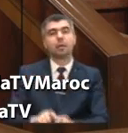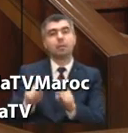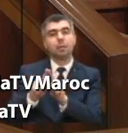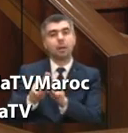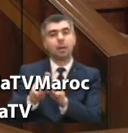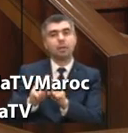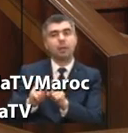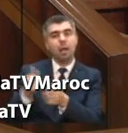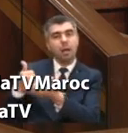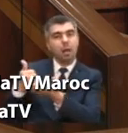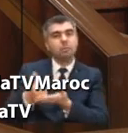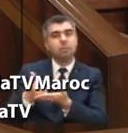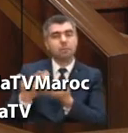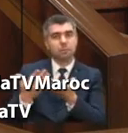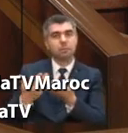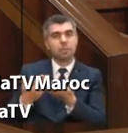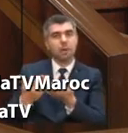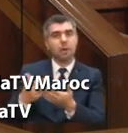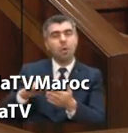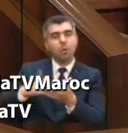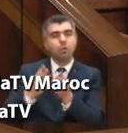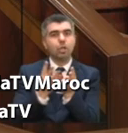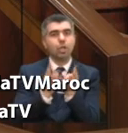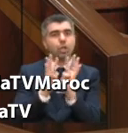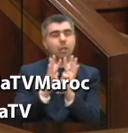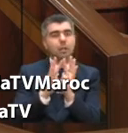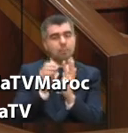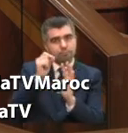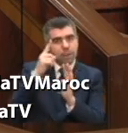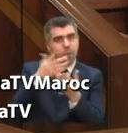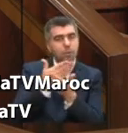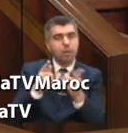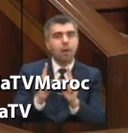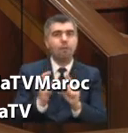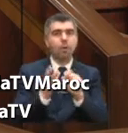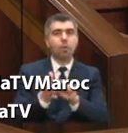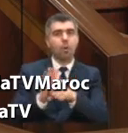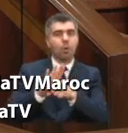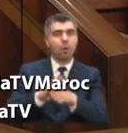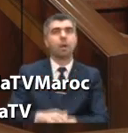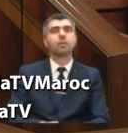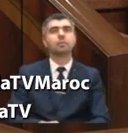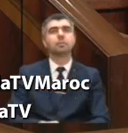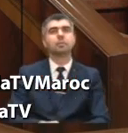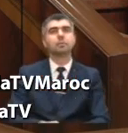هذه الامتيازات اللي دارتها لجنة اليقظة في إطار محاربة تداعيات صندوق